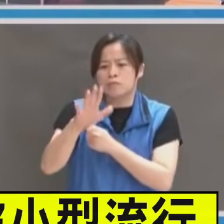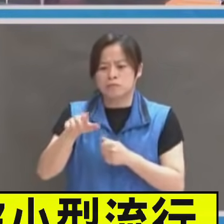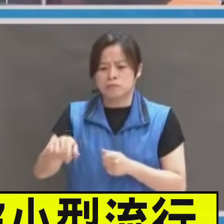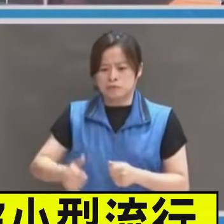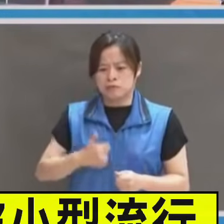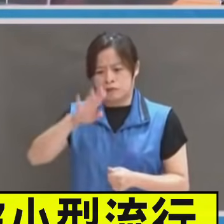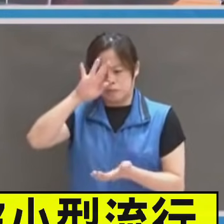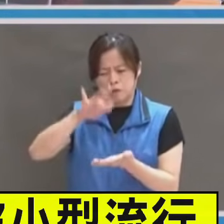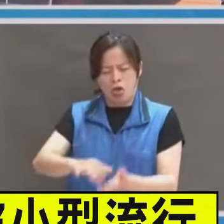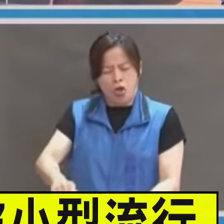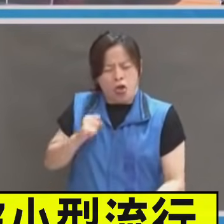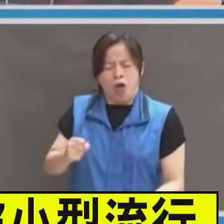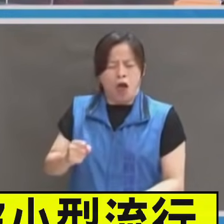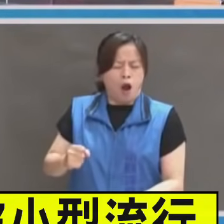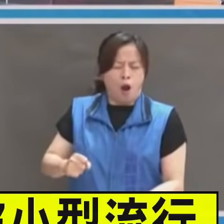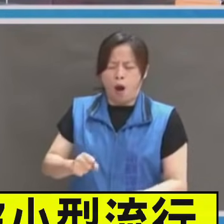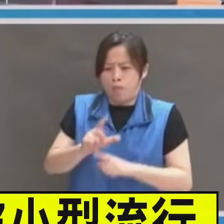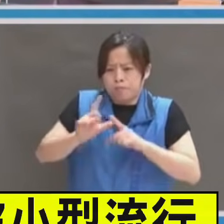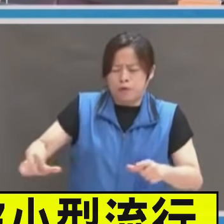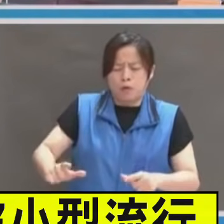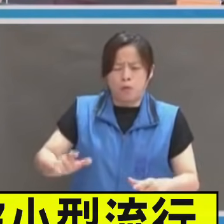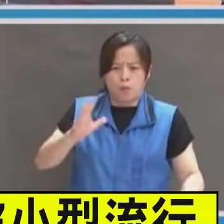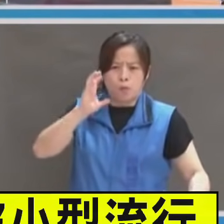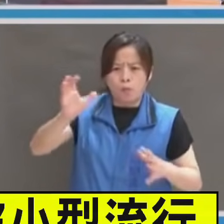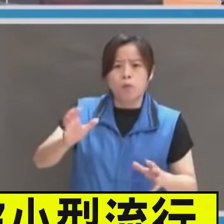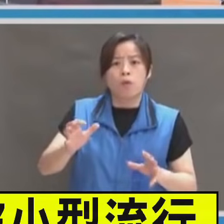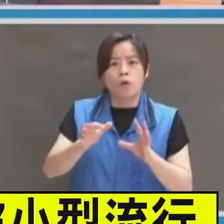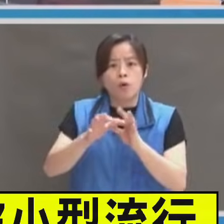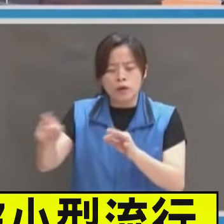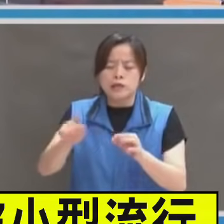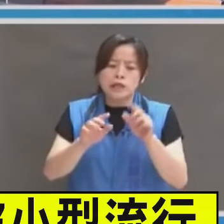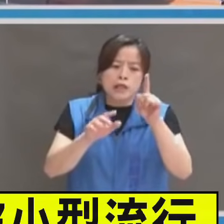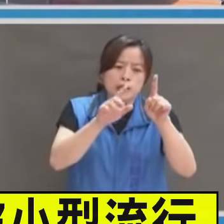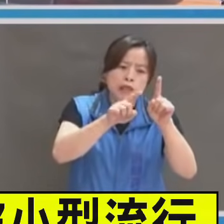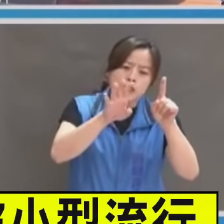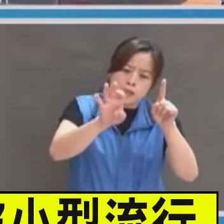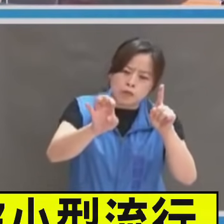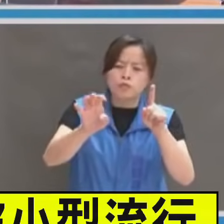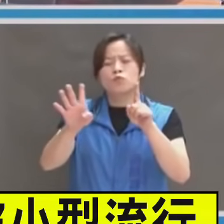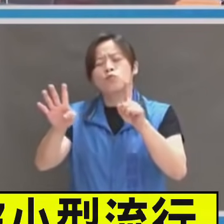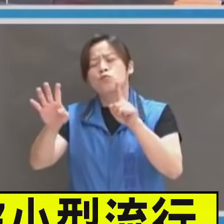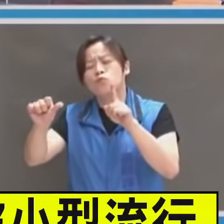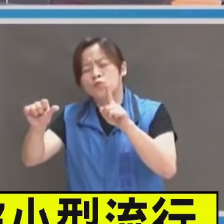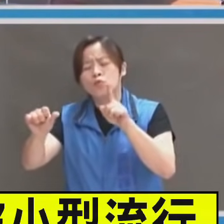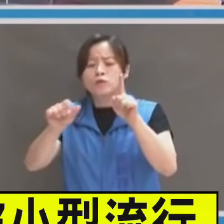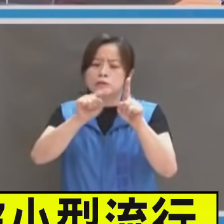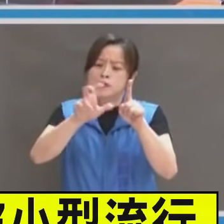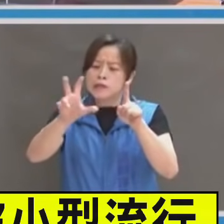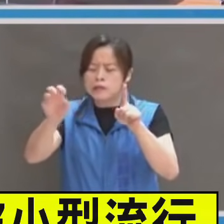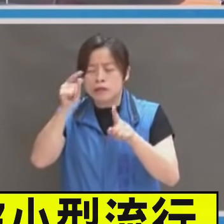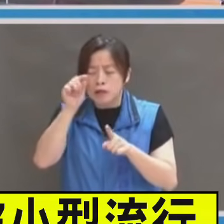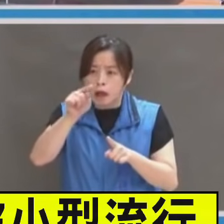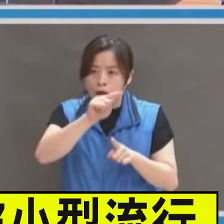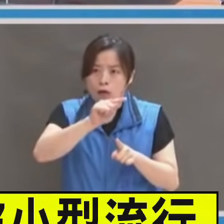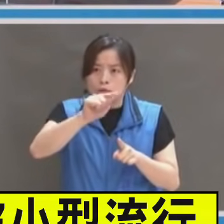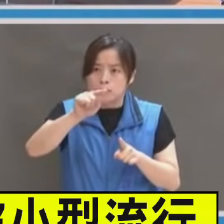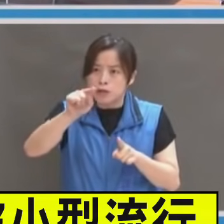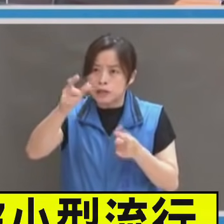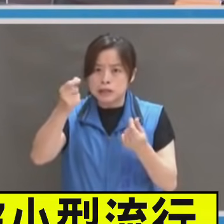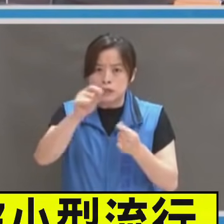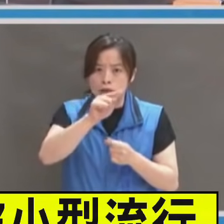趋缓的，这就是我们现在的情境。我们祈求大家，如果你不希望这个疫